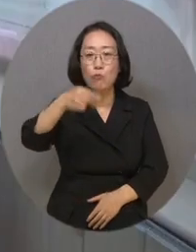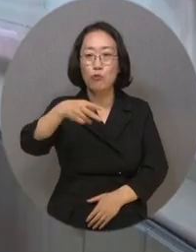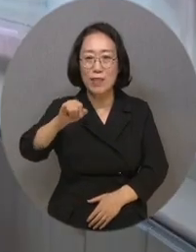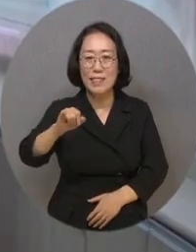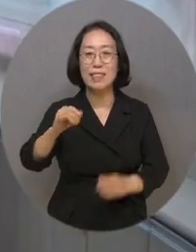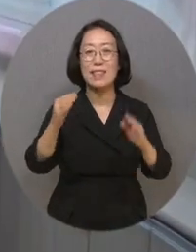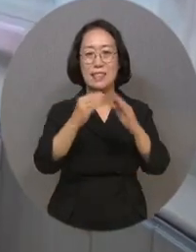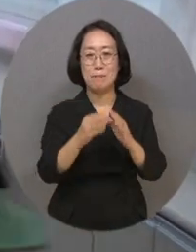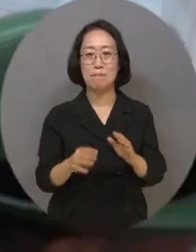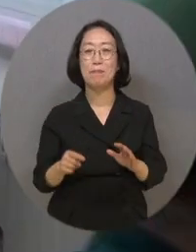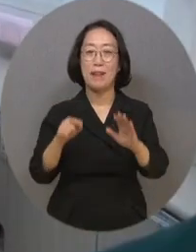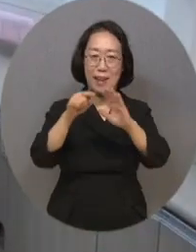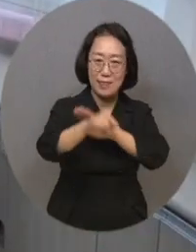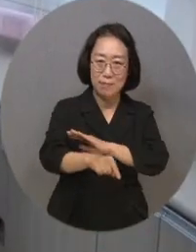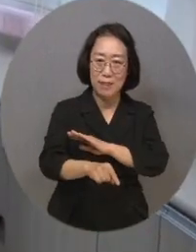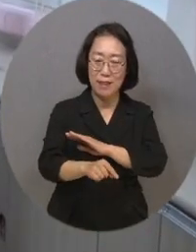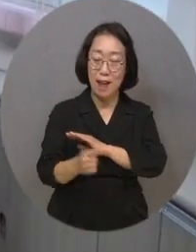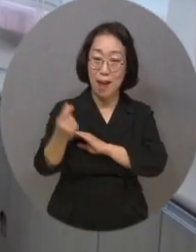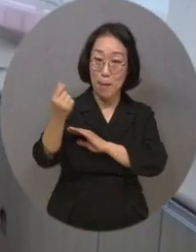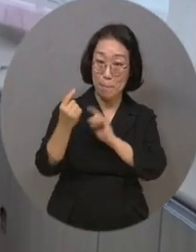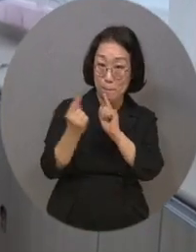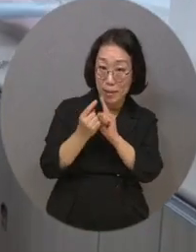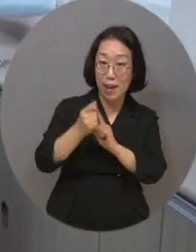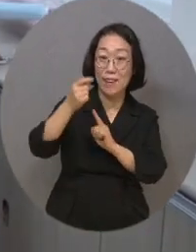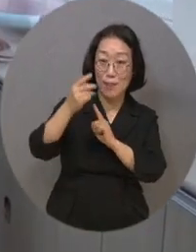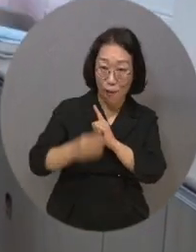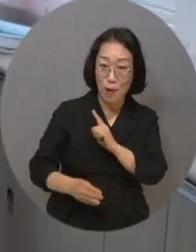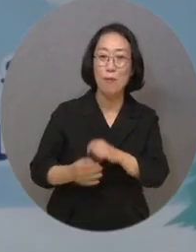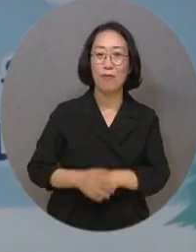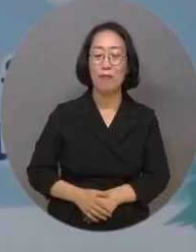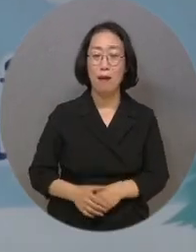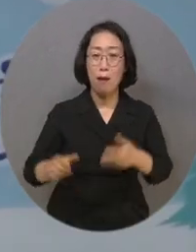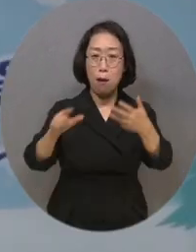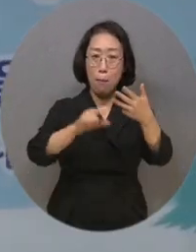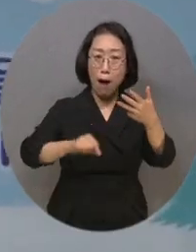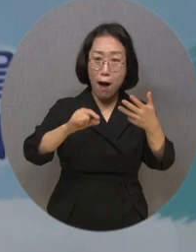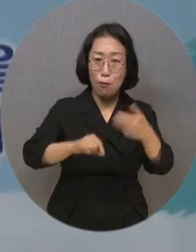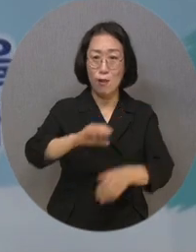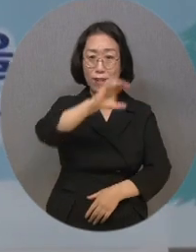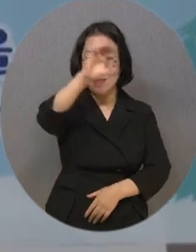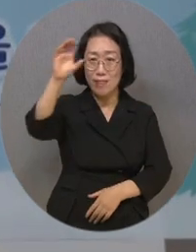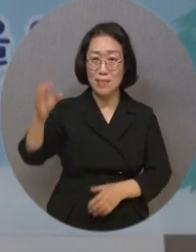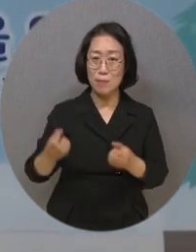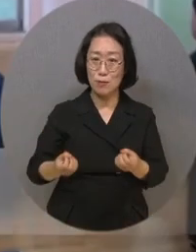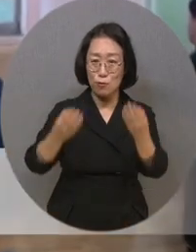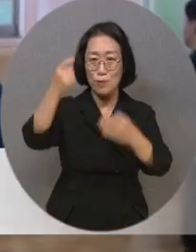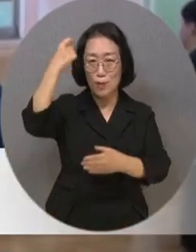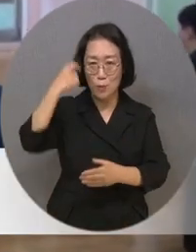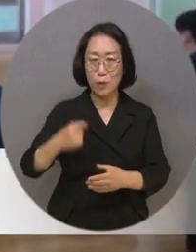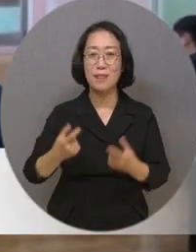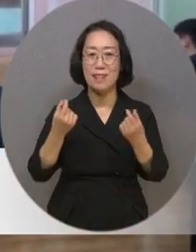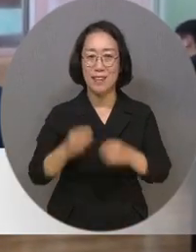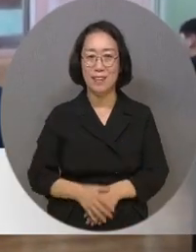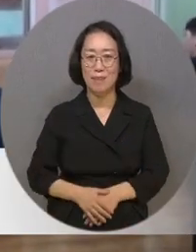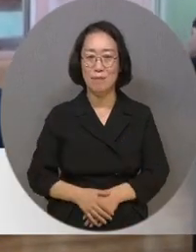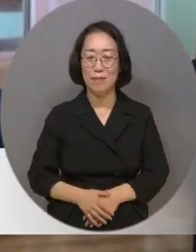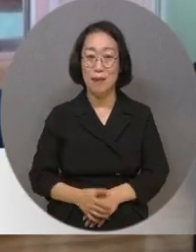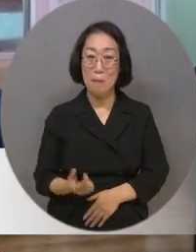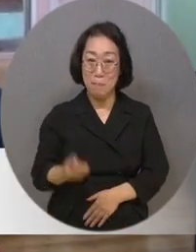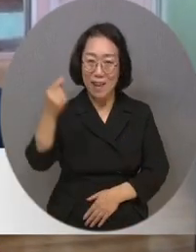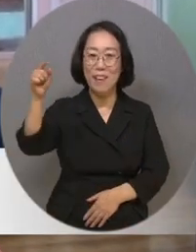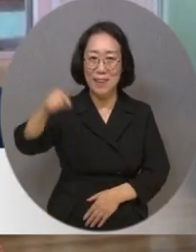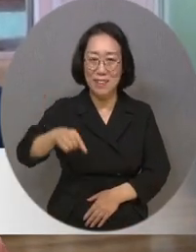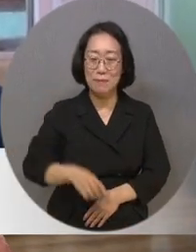곰돌이네 식구들에겐 친숙한 봉사단이 뜨거운 8월에 크리스마스의 기쁨을 선물했습니다. 오늘 산타가 좀 일찍